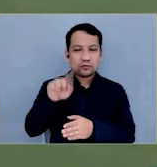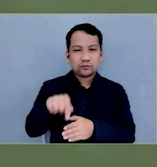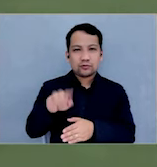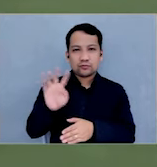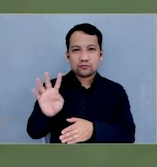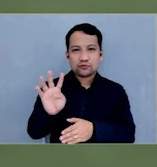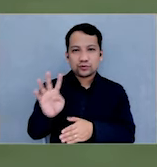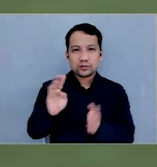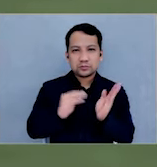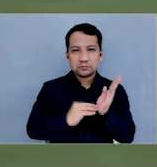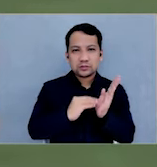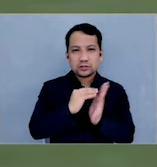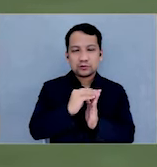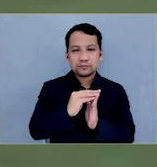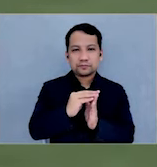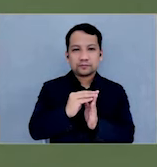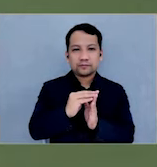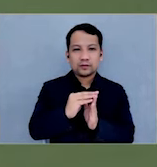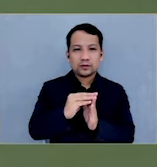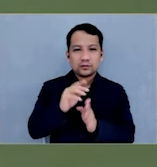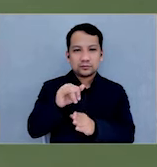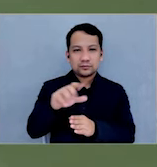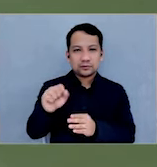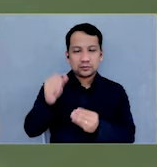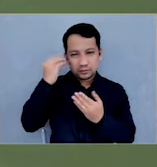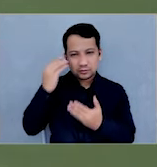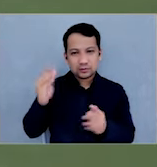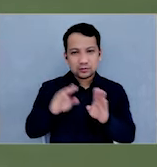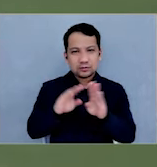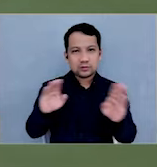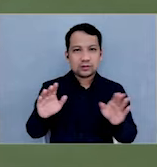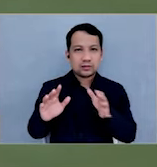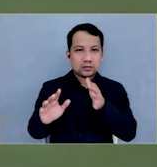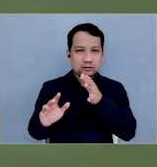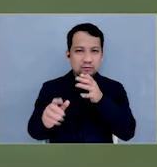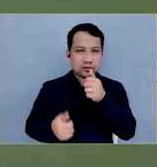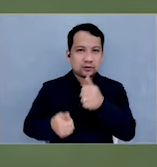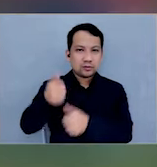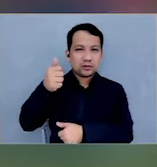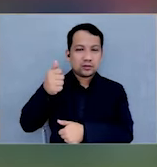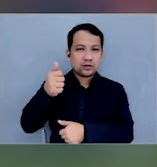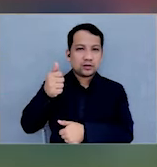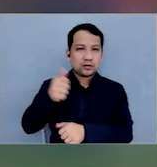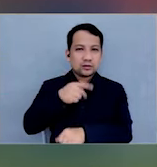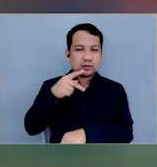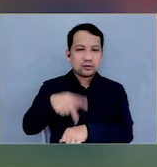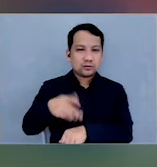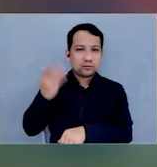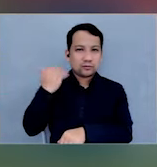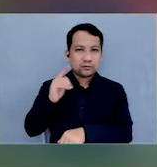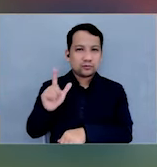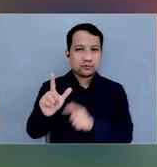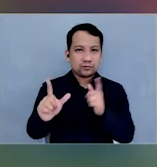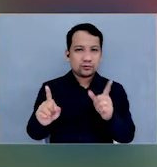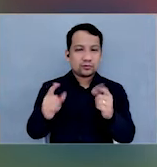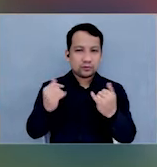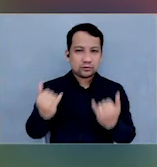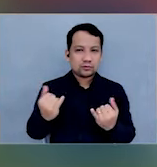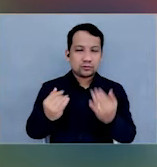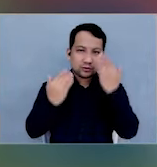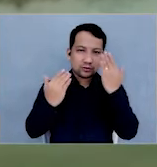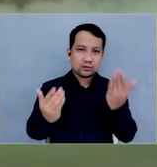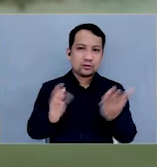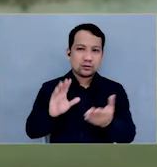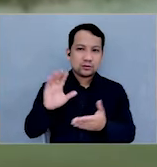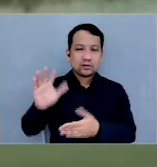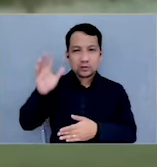pesos. Sabi ni Saso, para daw sa kanyang mommy ang panalo niya para sa Pilipinas noong 2021. This time around, para naman sa kanyang ama